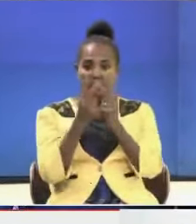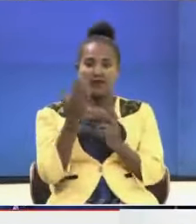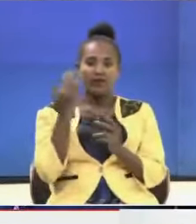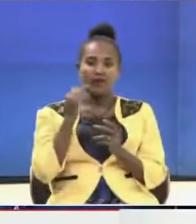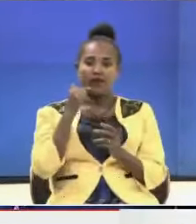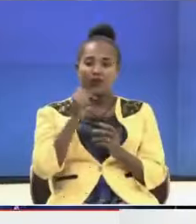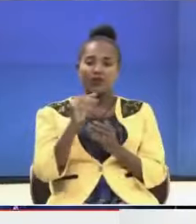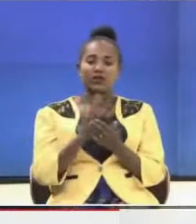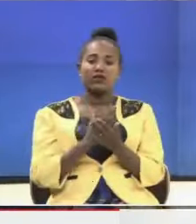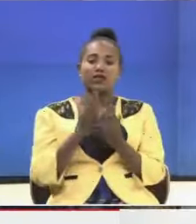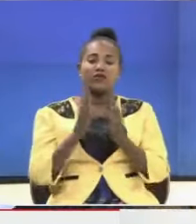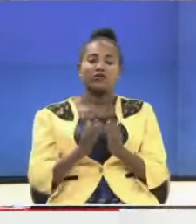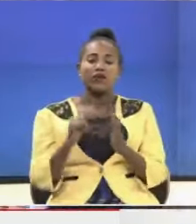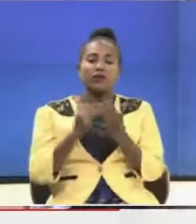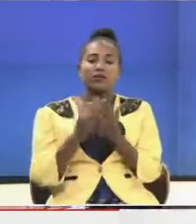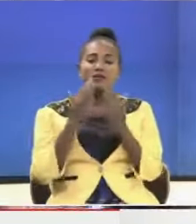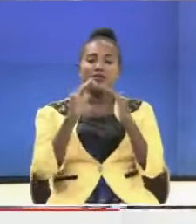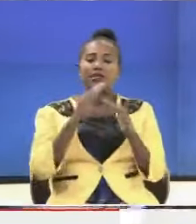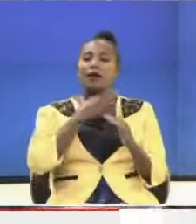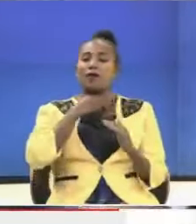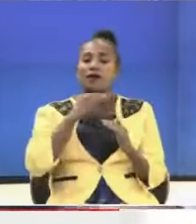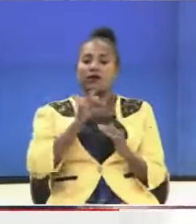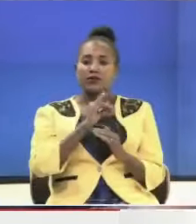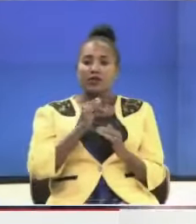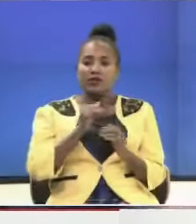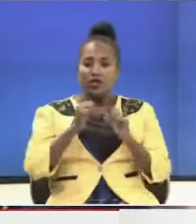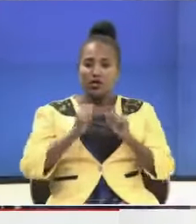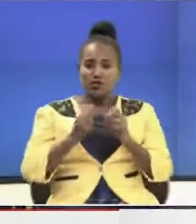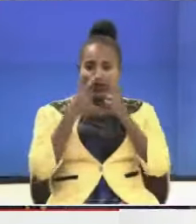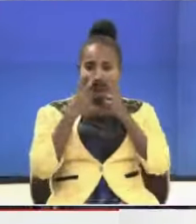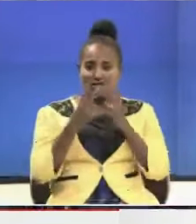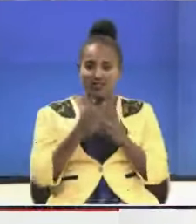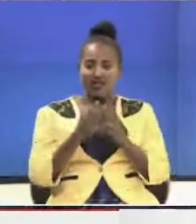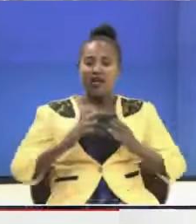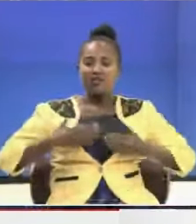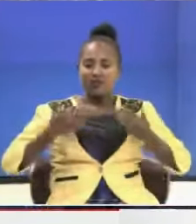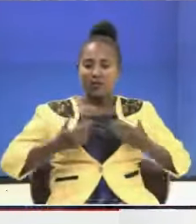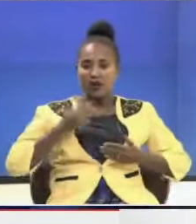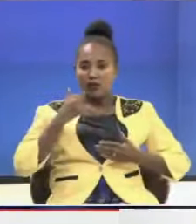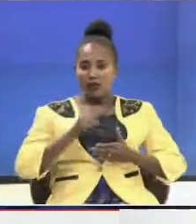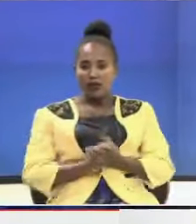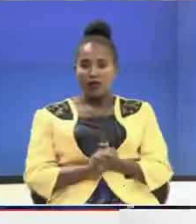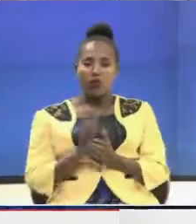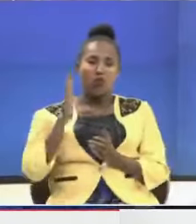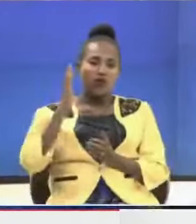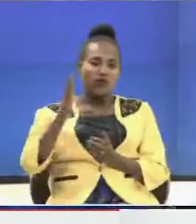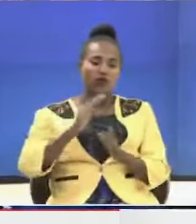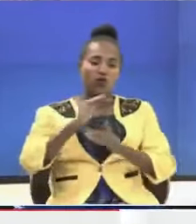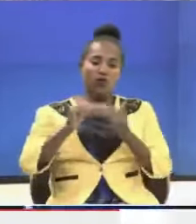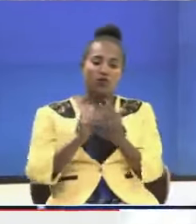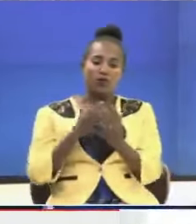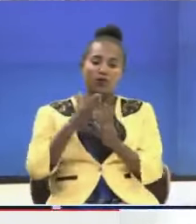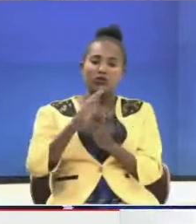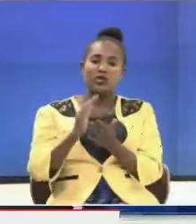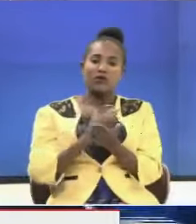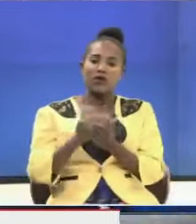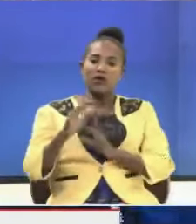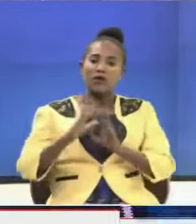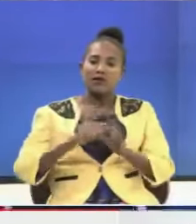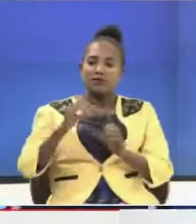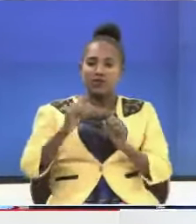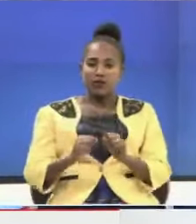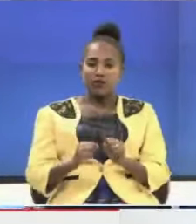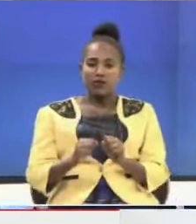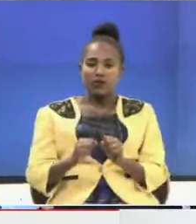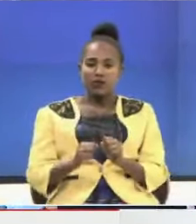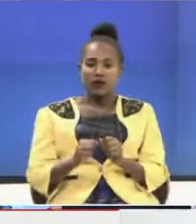ያሉት ተሳታፊዎቹ በዚህ ልክ አማራ አንድነቱ ተጠናክሮ ማየታችን አስደስቶናል ብለዋል። ወደፊትም ሁሉም የበኩሉን አስተዋጽኦ ማድረግ